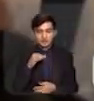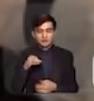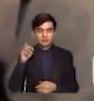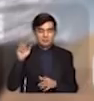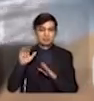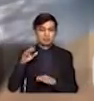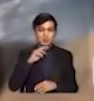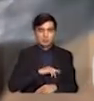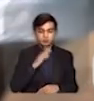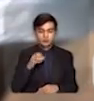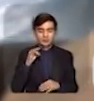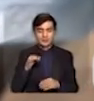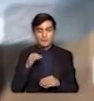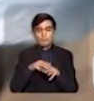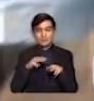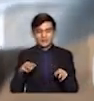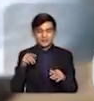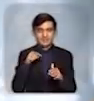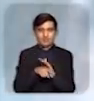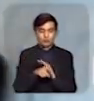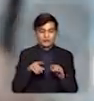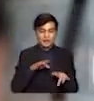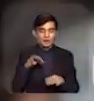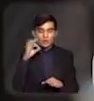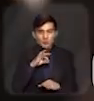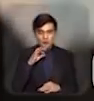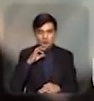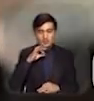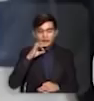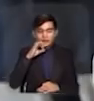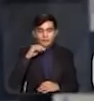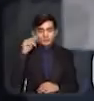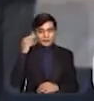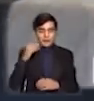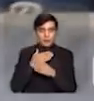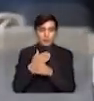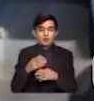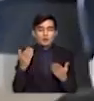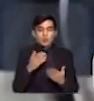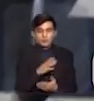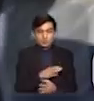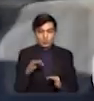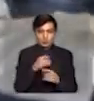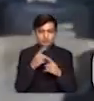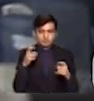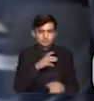ахуалды жіті қадағалап отырмыз деген сыртқы істер министрі үкімет отырысында Қытайға қандай көмек жіберілген туралы баяндап берді.